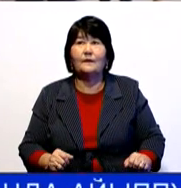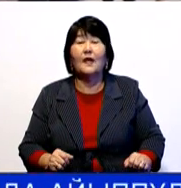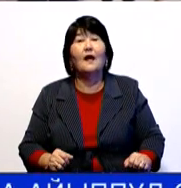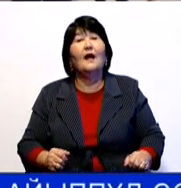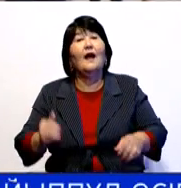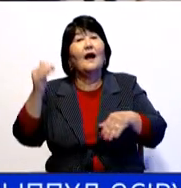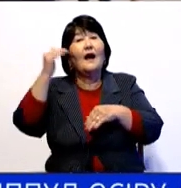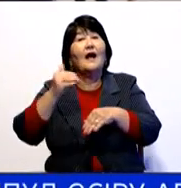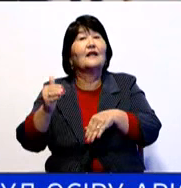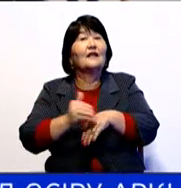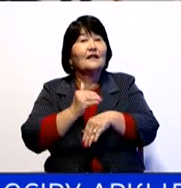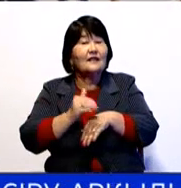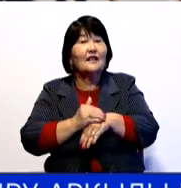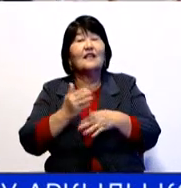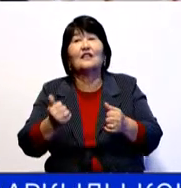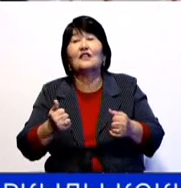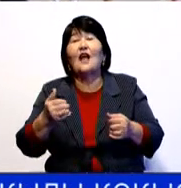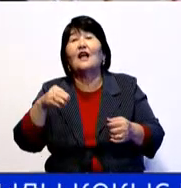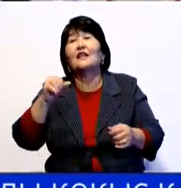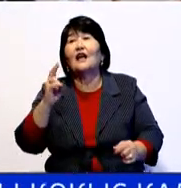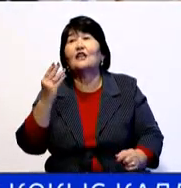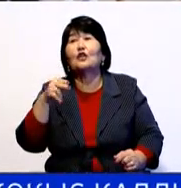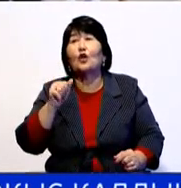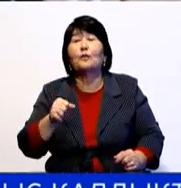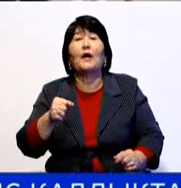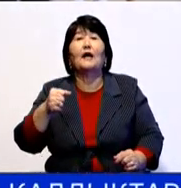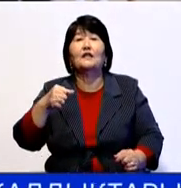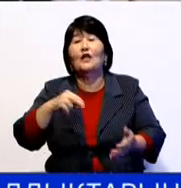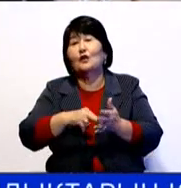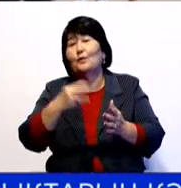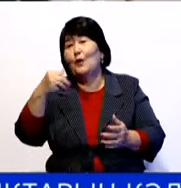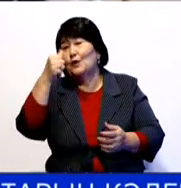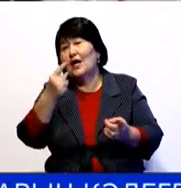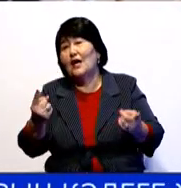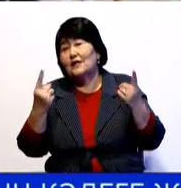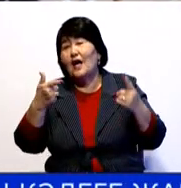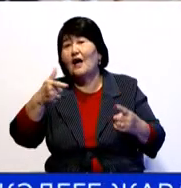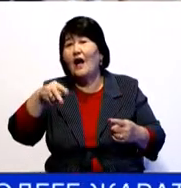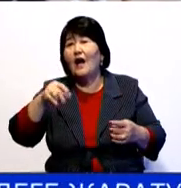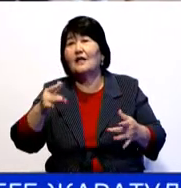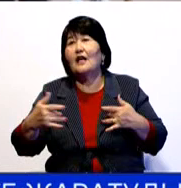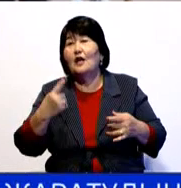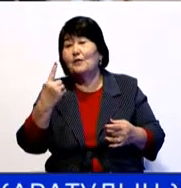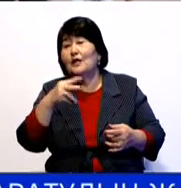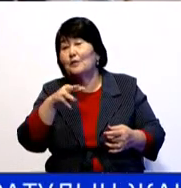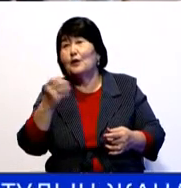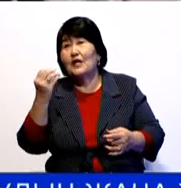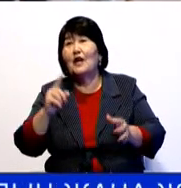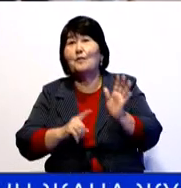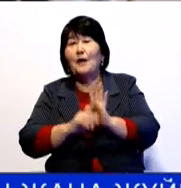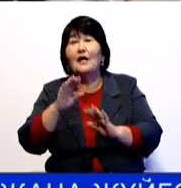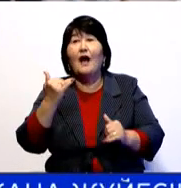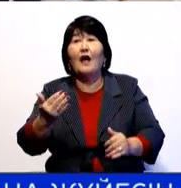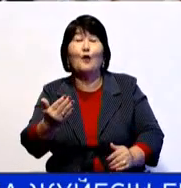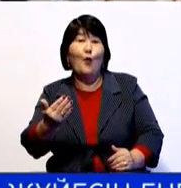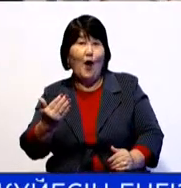Қайырлы кеш, талант, Таң Шолпан теле жобасының 30 жылдық мерейтойына арналған гала концерт бірер минуттан кейін басталады, ал